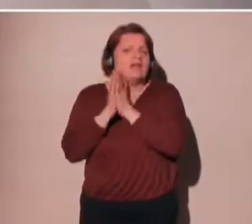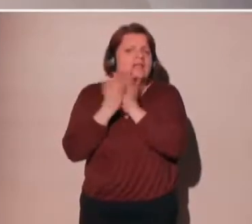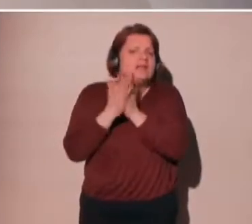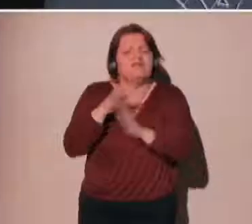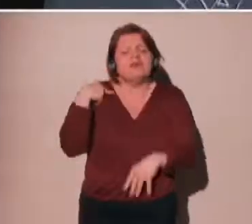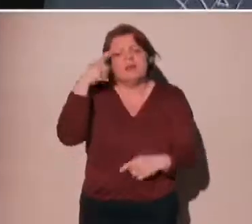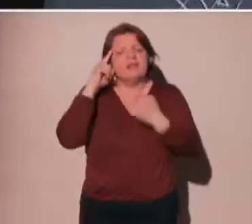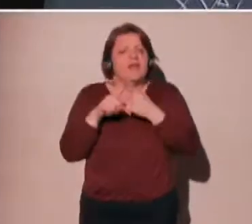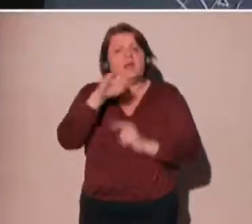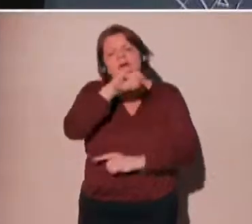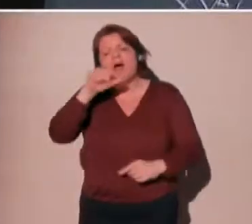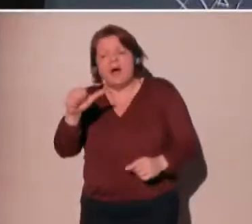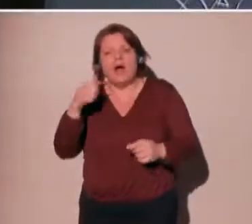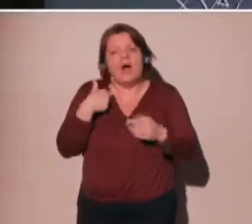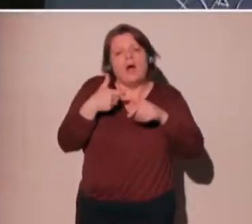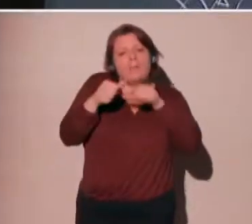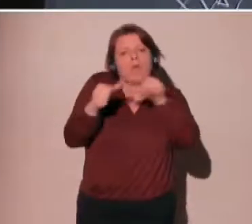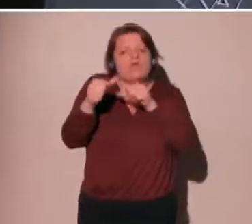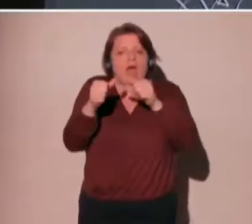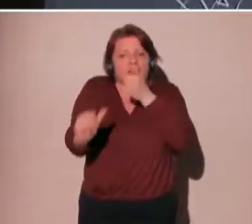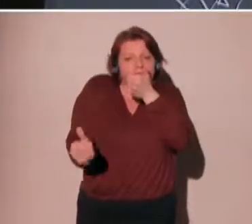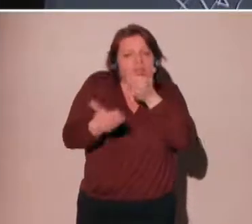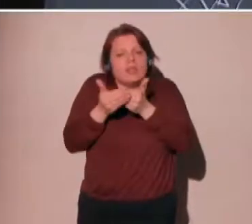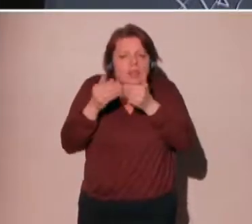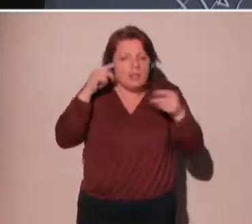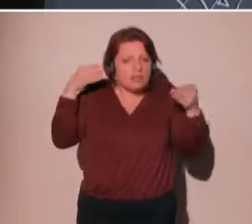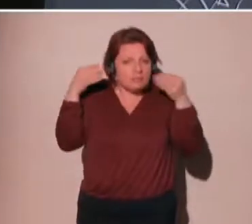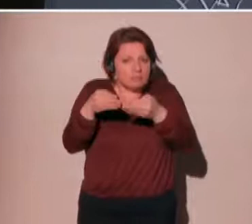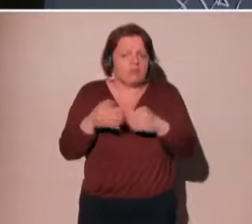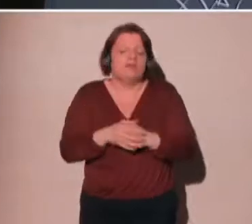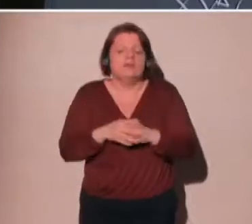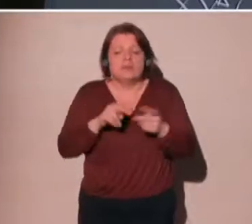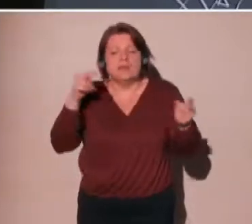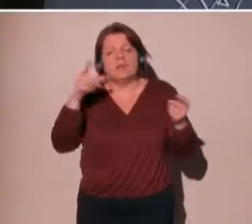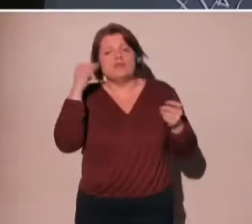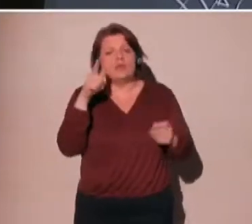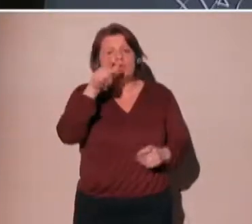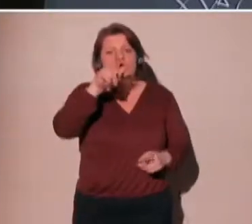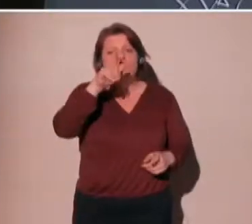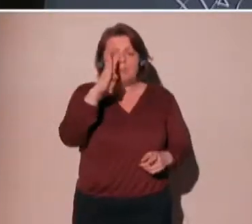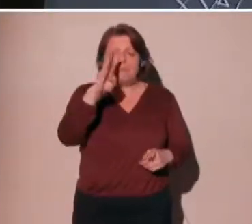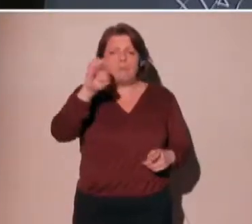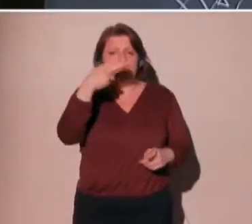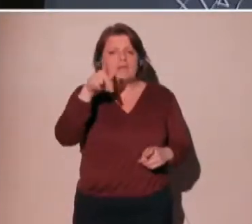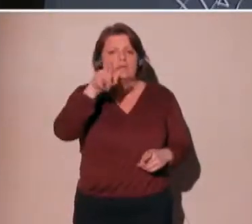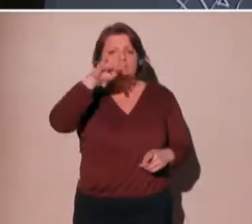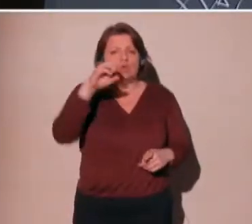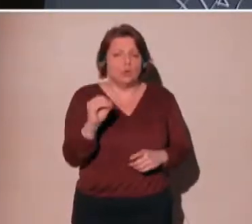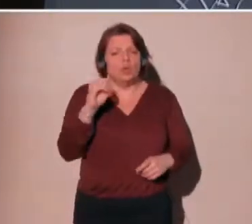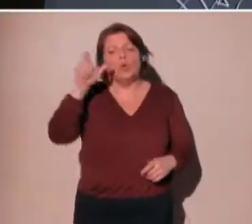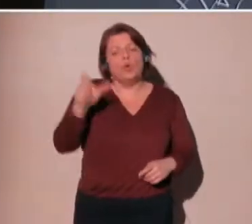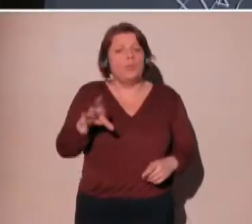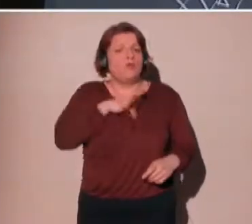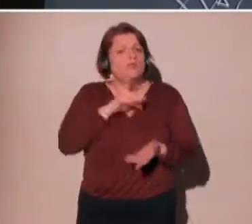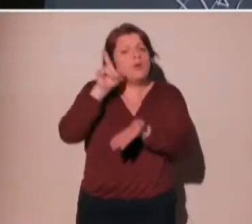monde a lu. Et nous avons donc Joshua Bengio, qui est professeur à Montréal et qui est en particulier le